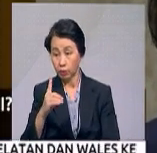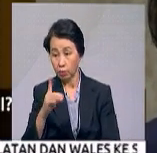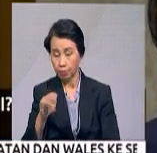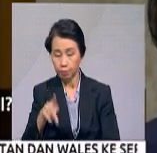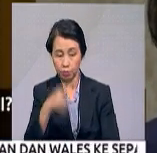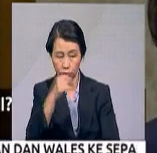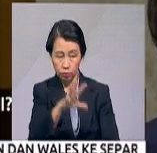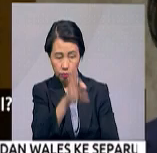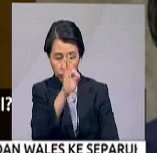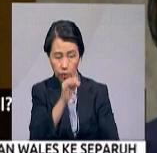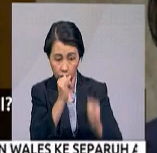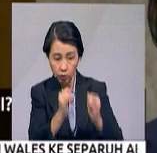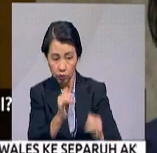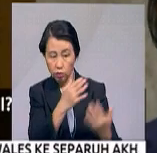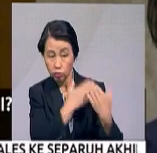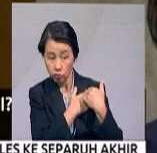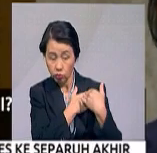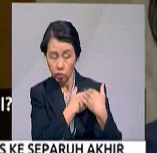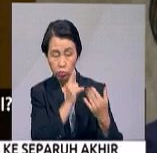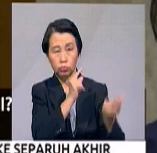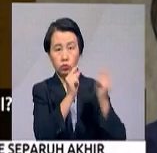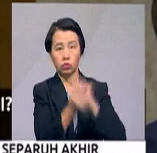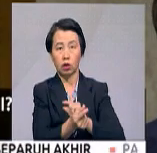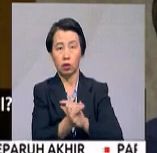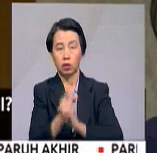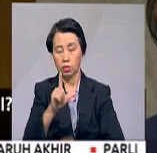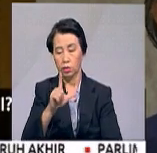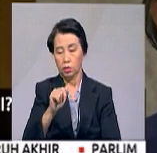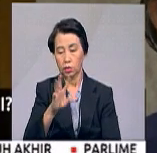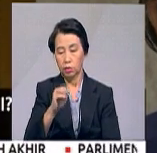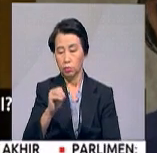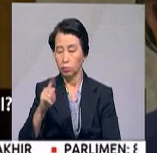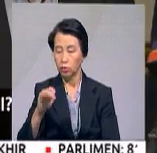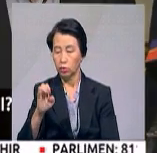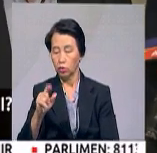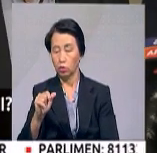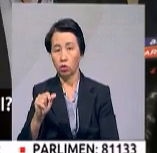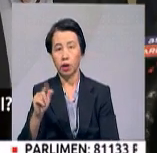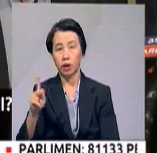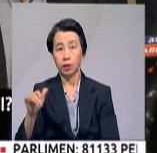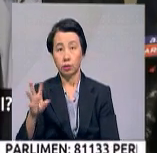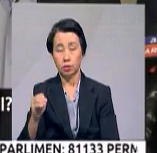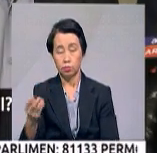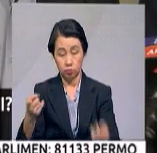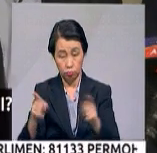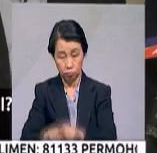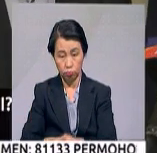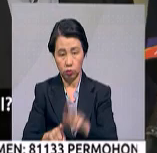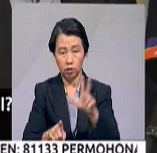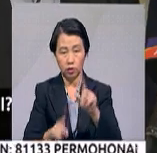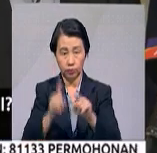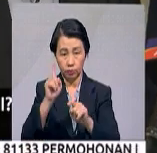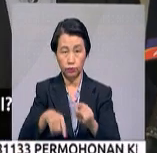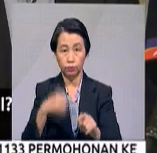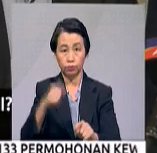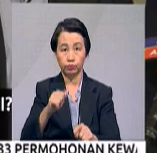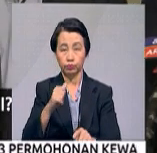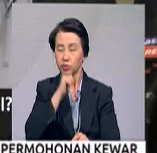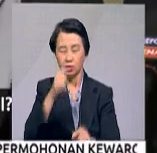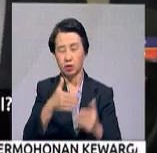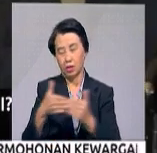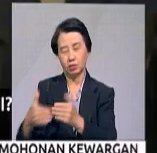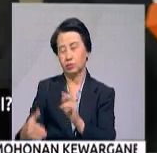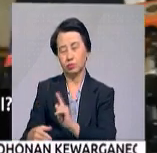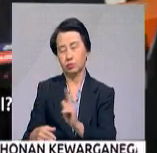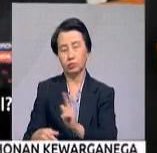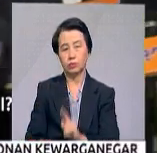sesuai memegang jawatan tersebut menggantikan Lim Tiong Kim yang akan tamat kontraknya pada 31 Oktober ini dan tidak akan